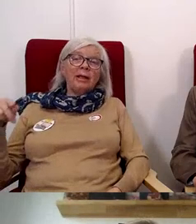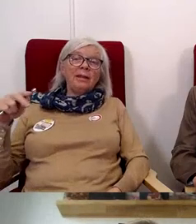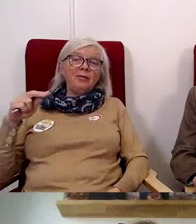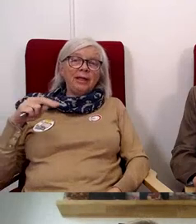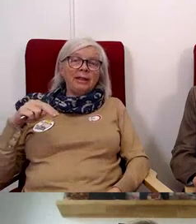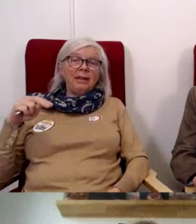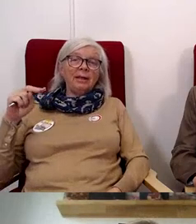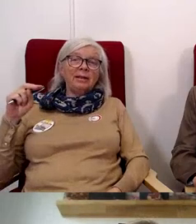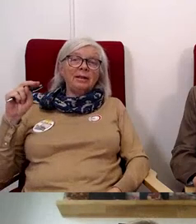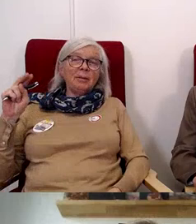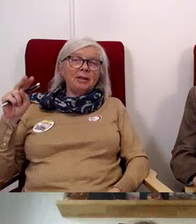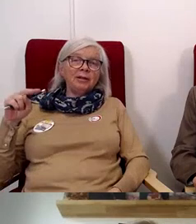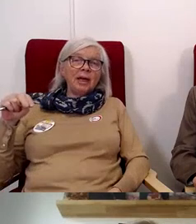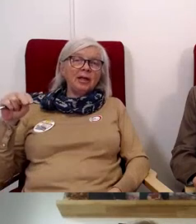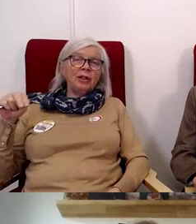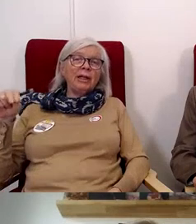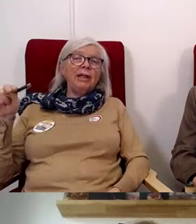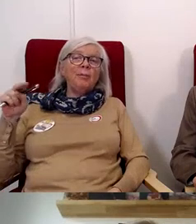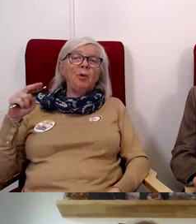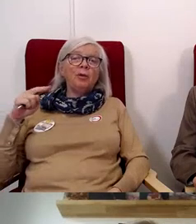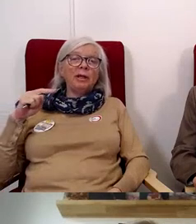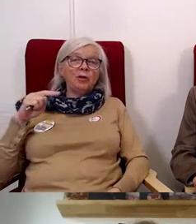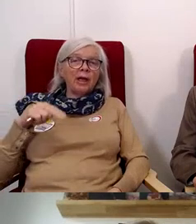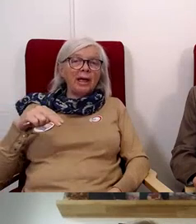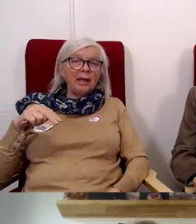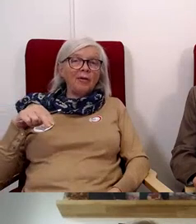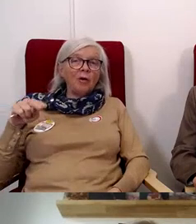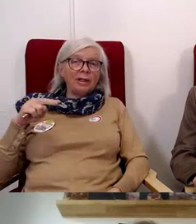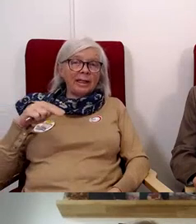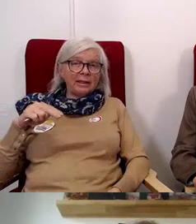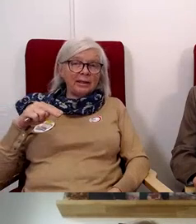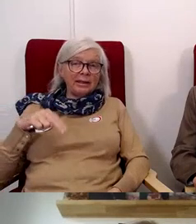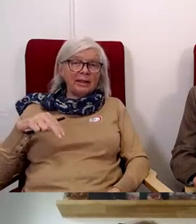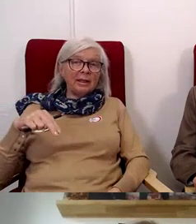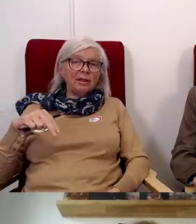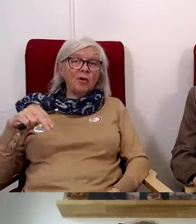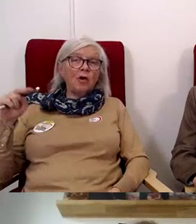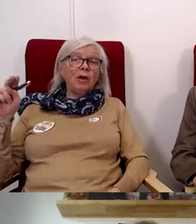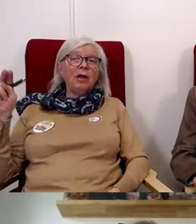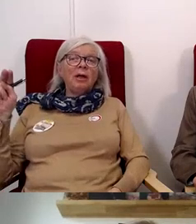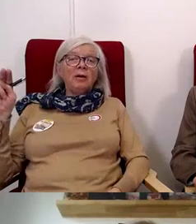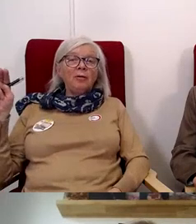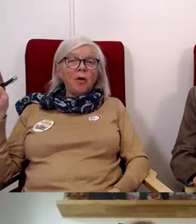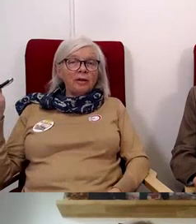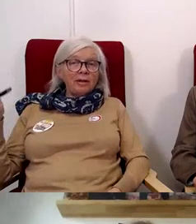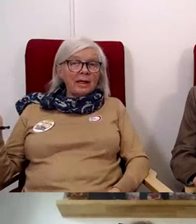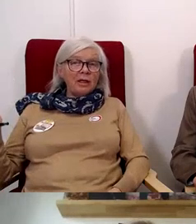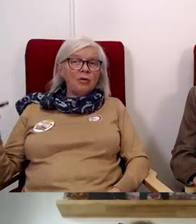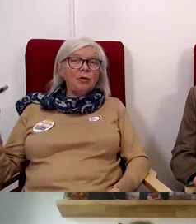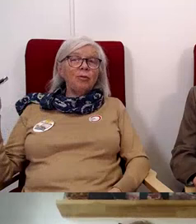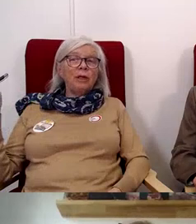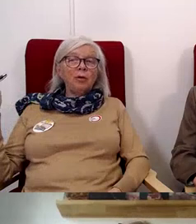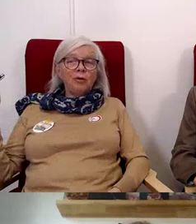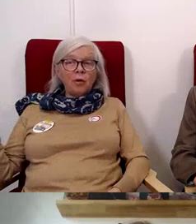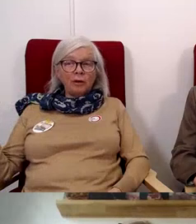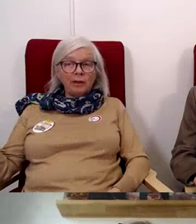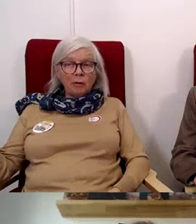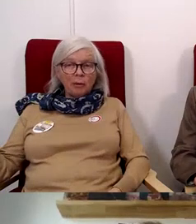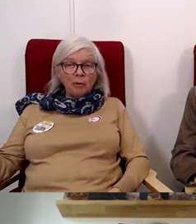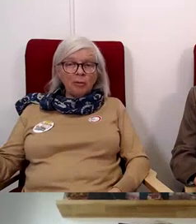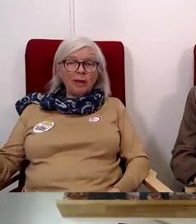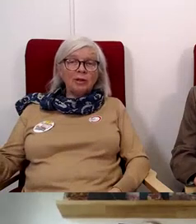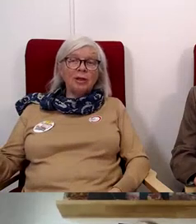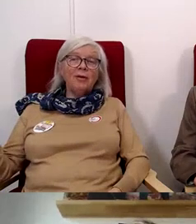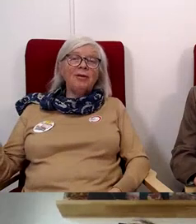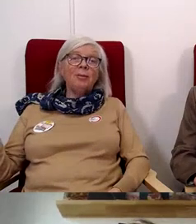för att det är viktigt att man särskiljer på nationella val, riksdagsval, val till regionen och val